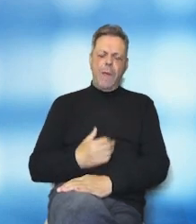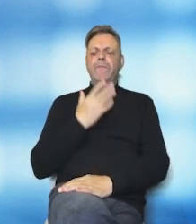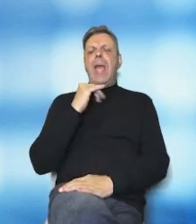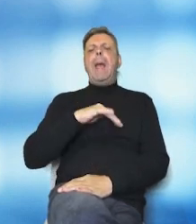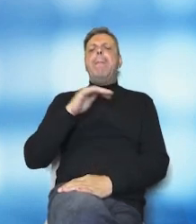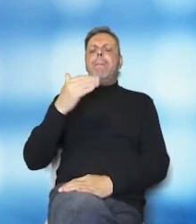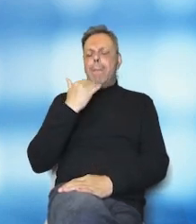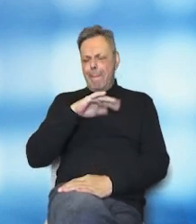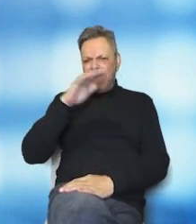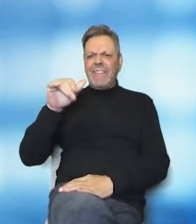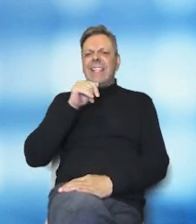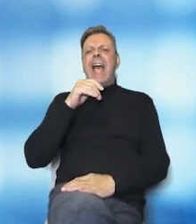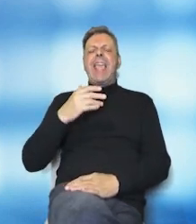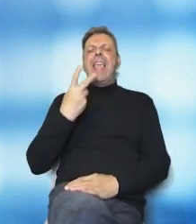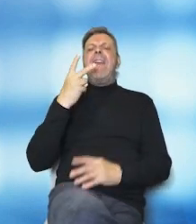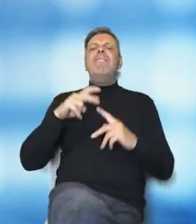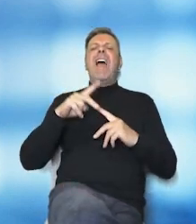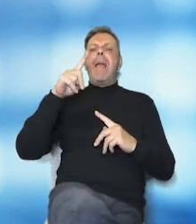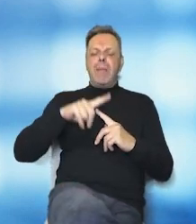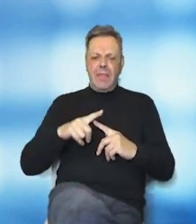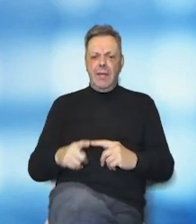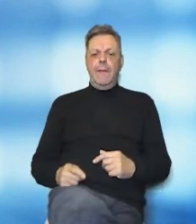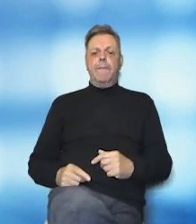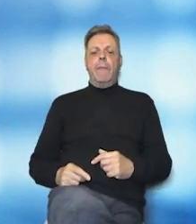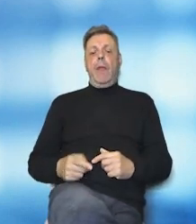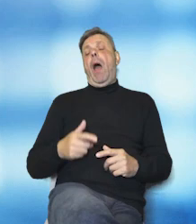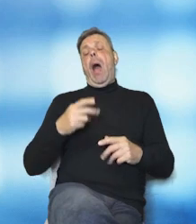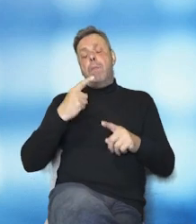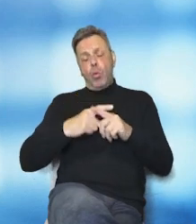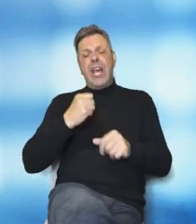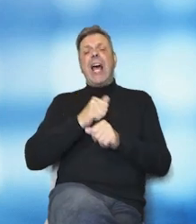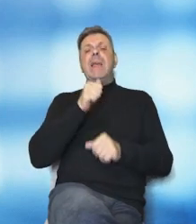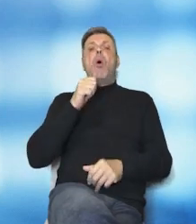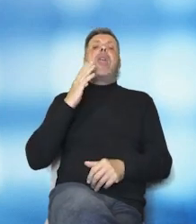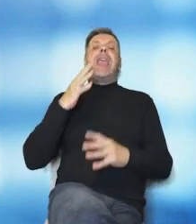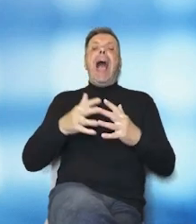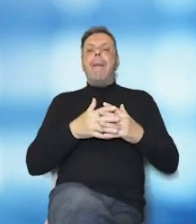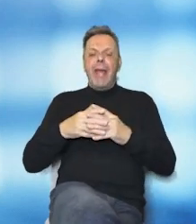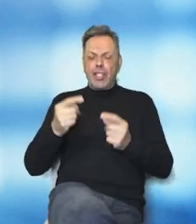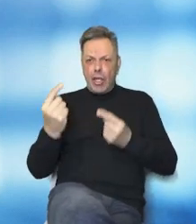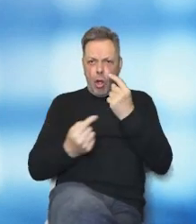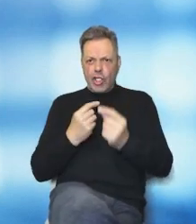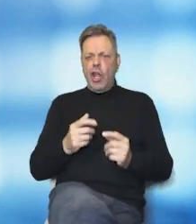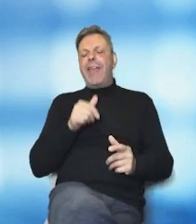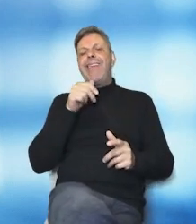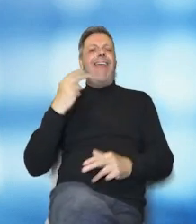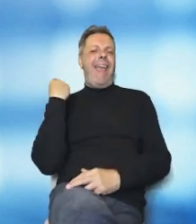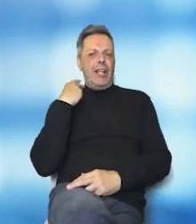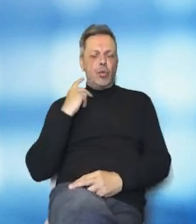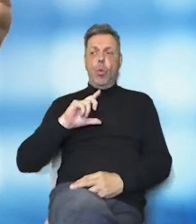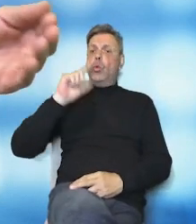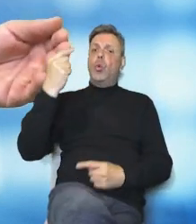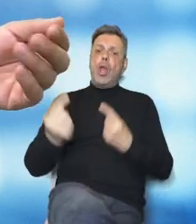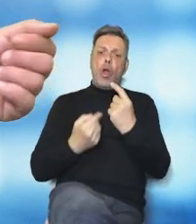i Velebit, plus to što radimo još američke događaje Ujedinjeno Kraljevstvo. Ostale